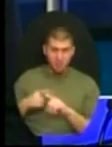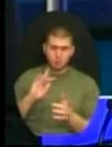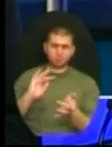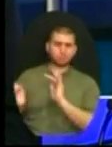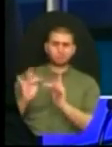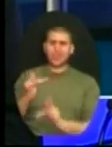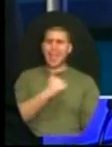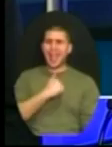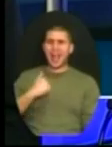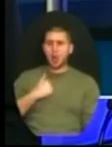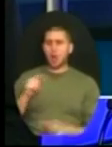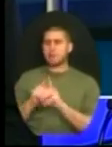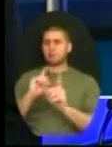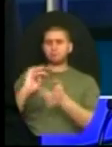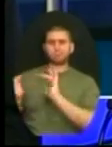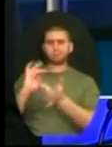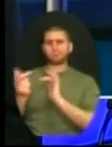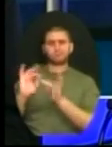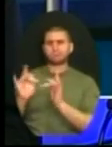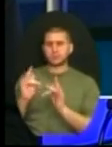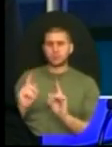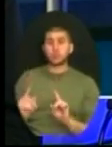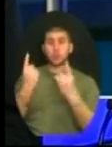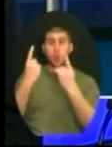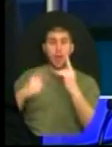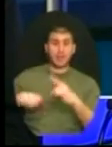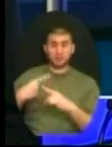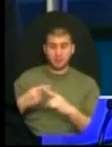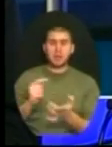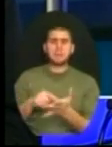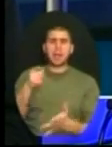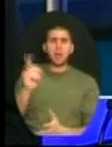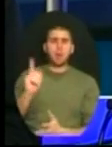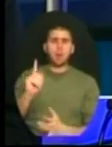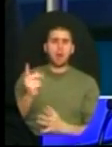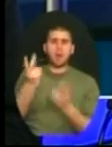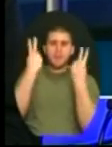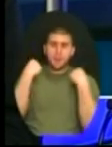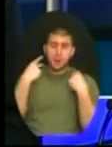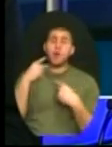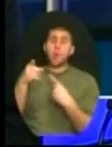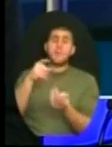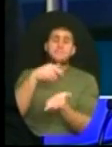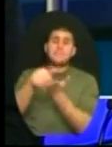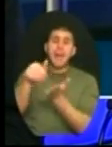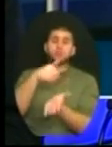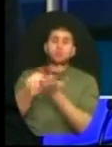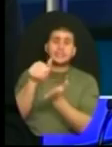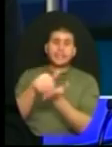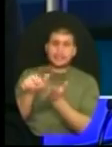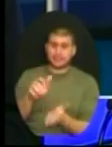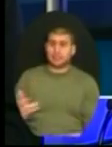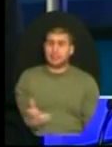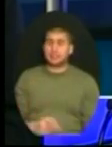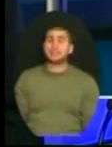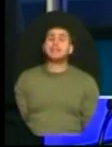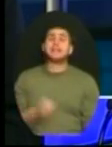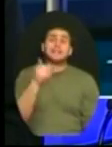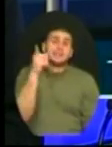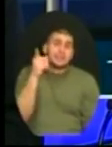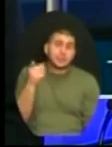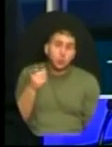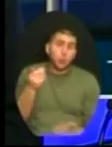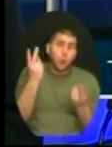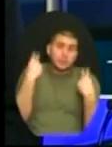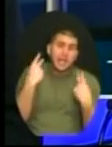מלחמת אגו, הוא נגרר לאיזושהי מלחמת אגו שמתקיימת גם כעת, מכיוון שהוא לא חוזר בו, והוא ממשיך לתקוף. מה לעשות פה?